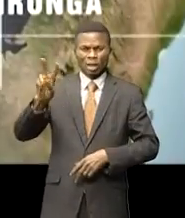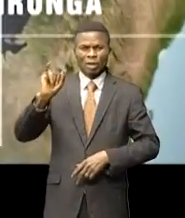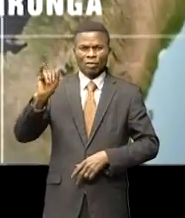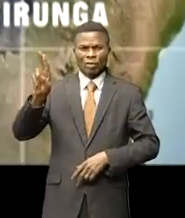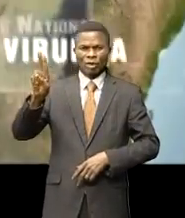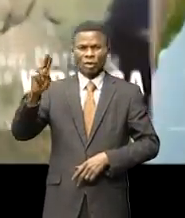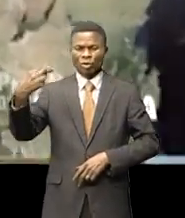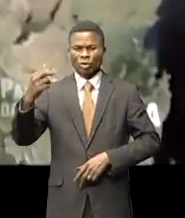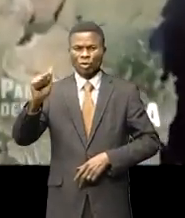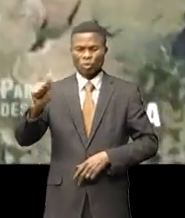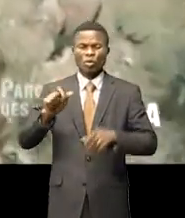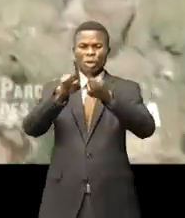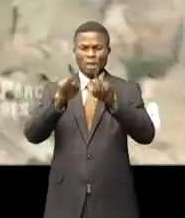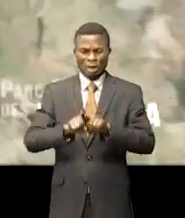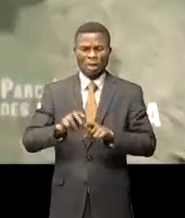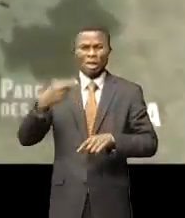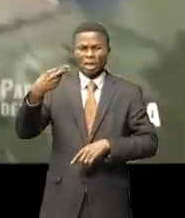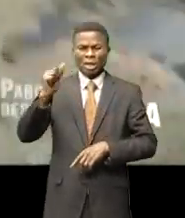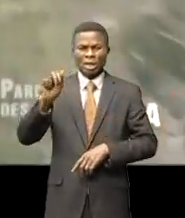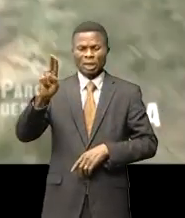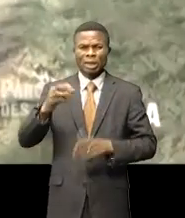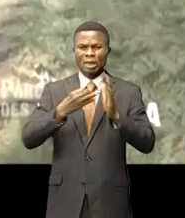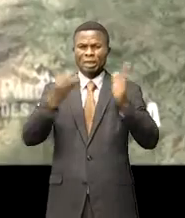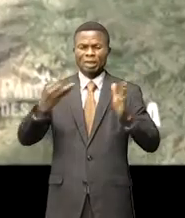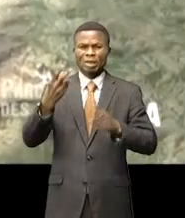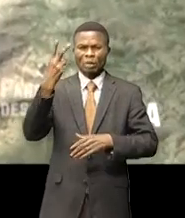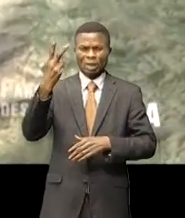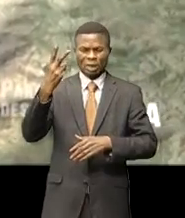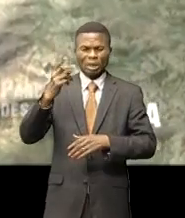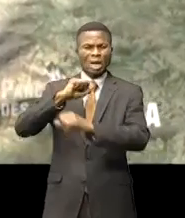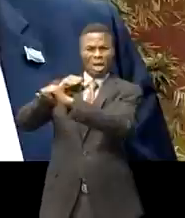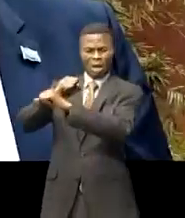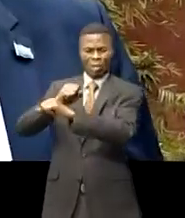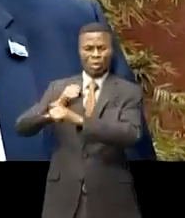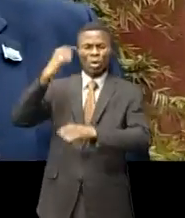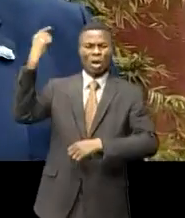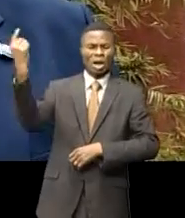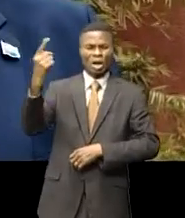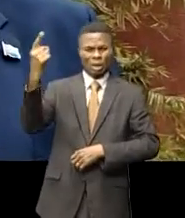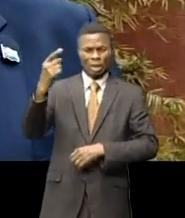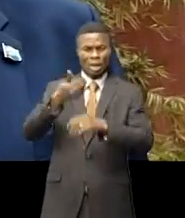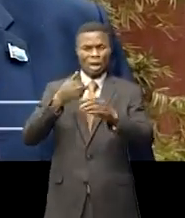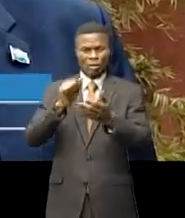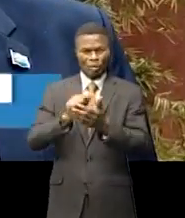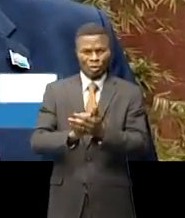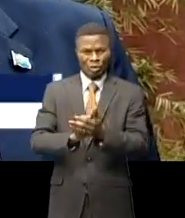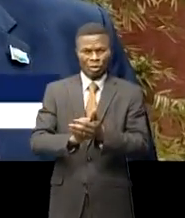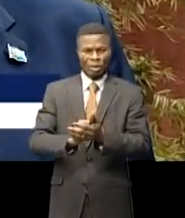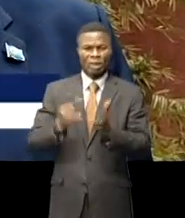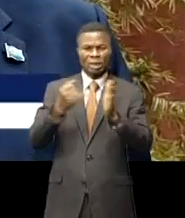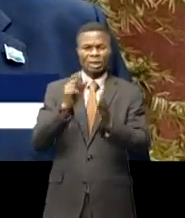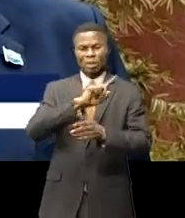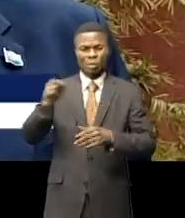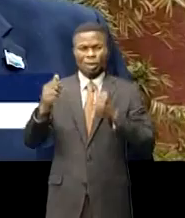pense au parc de Garamba. Nous avons près de 72 aires protégées à l'échelle nationale. Les agents de l'ICCN, c'est un peu plus de 6000